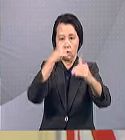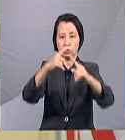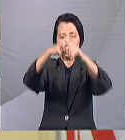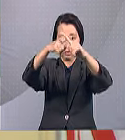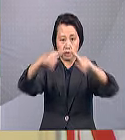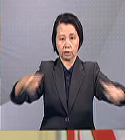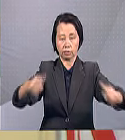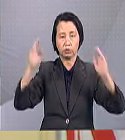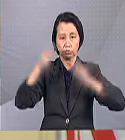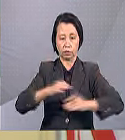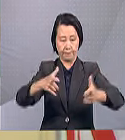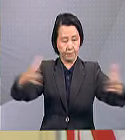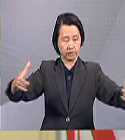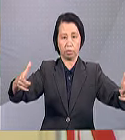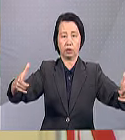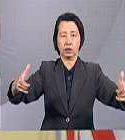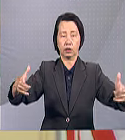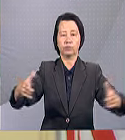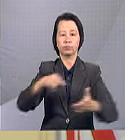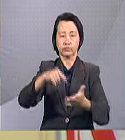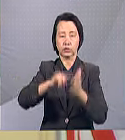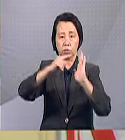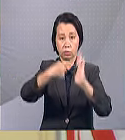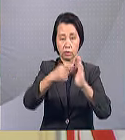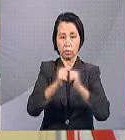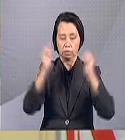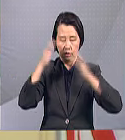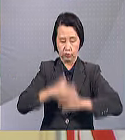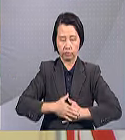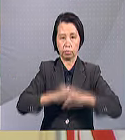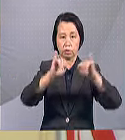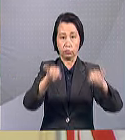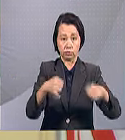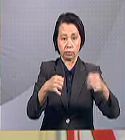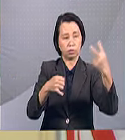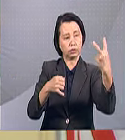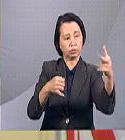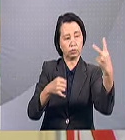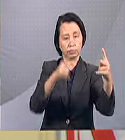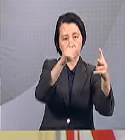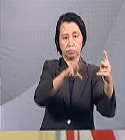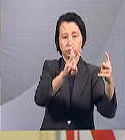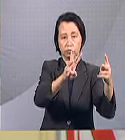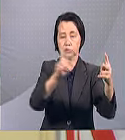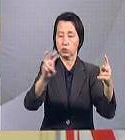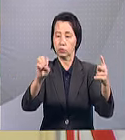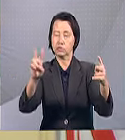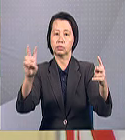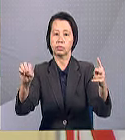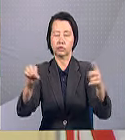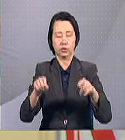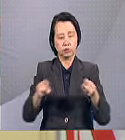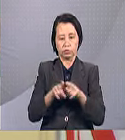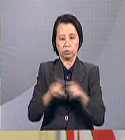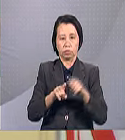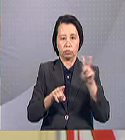dewan solat utama. Ini bermula dengan solat Jumaat pada 12 Jun 2020